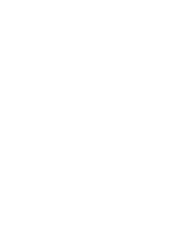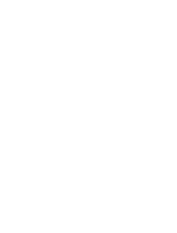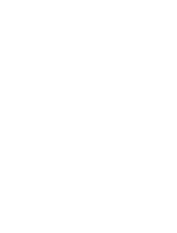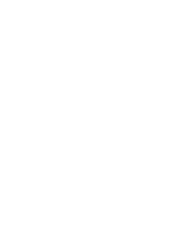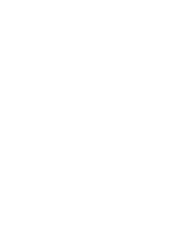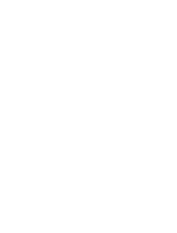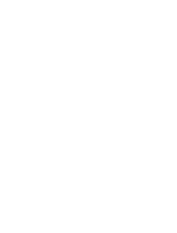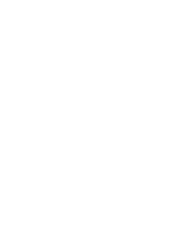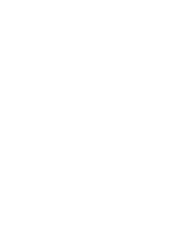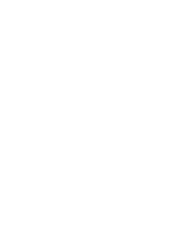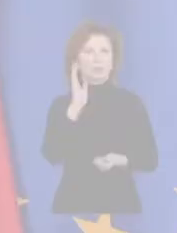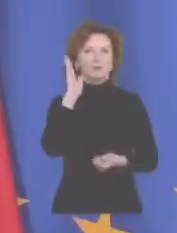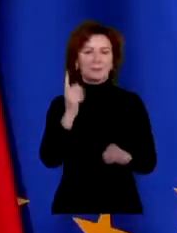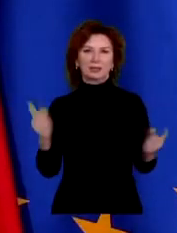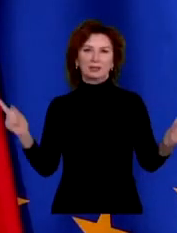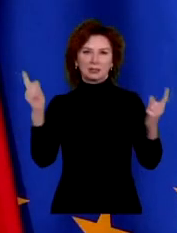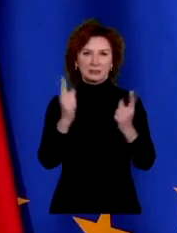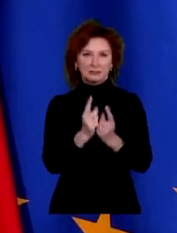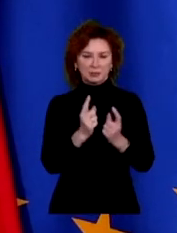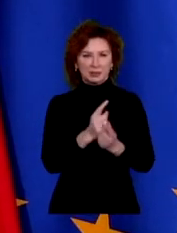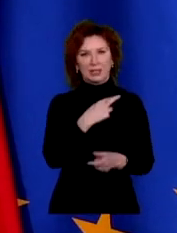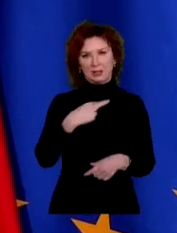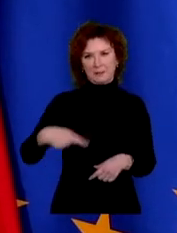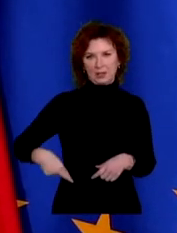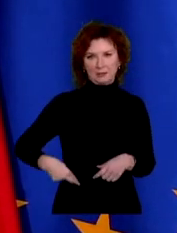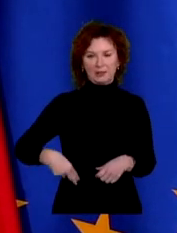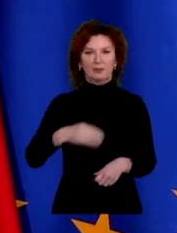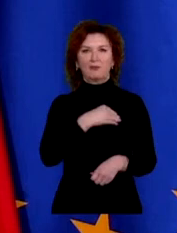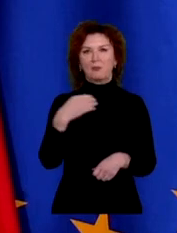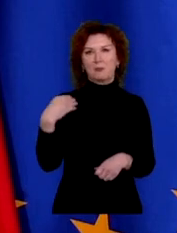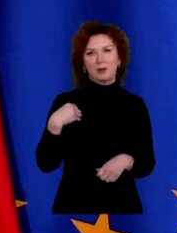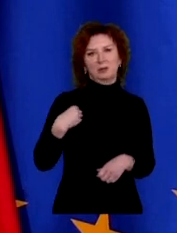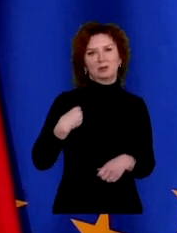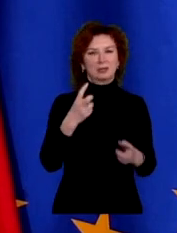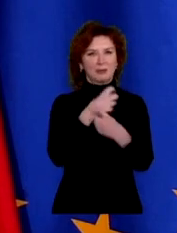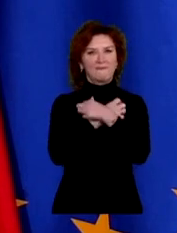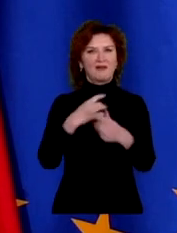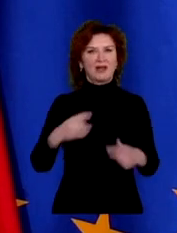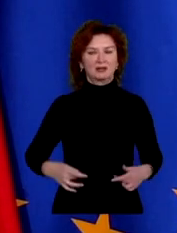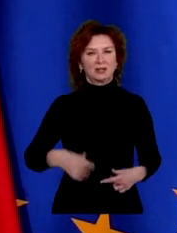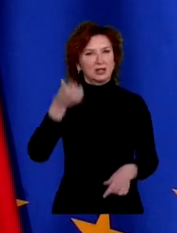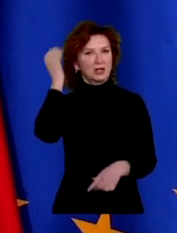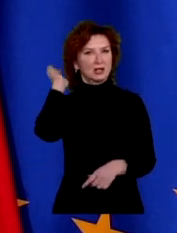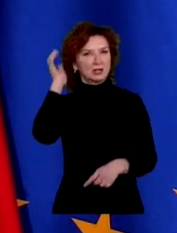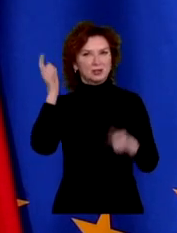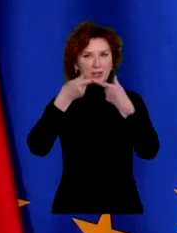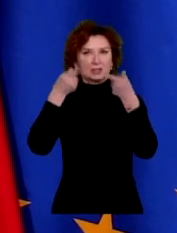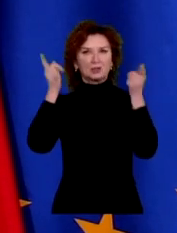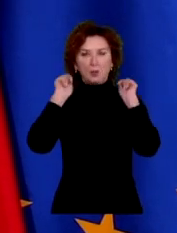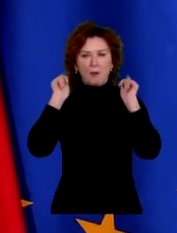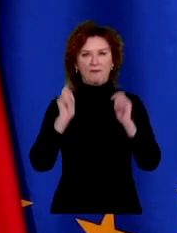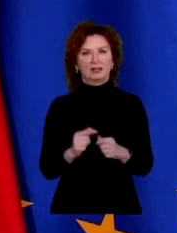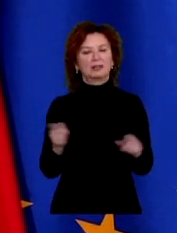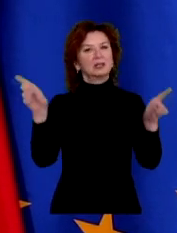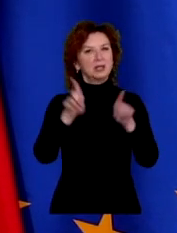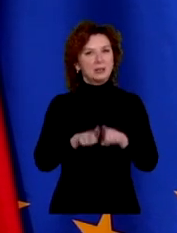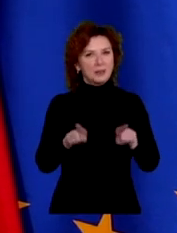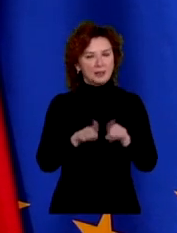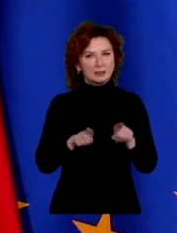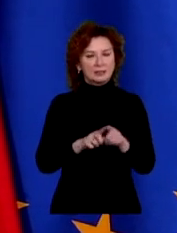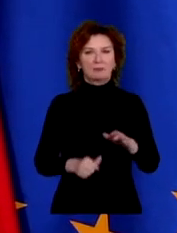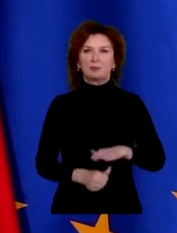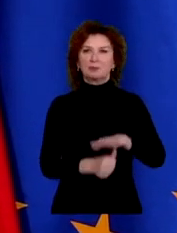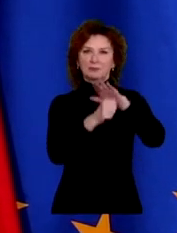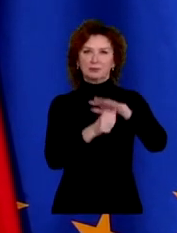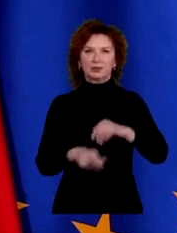spotkanie premierów Polski, Węgier, Czech, Słowacji oraz w szczycie również weźmie udział przewodniczący Rady Europejskiej. O